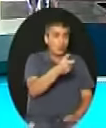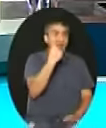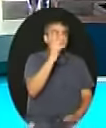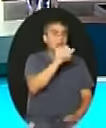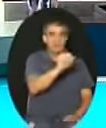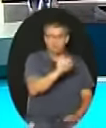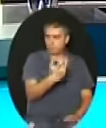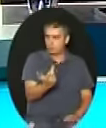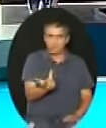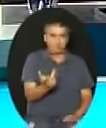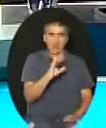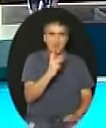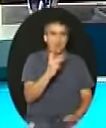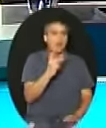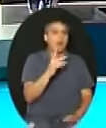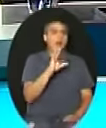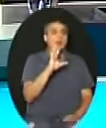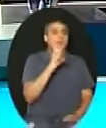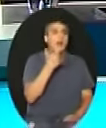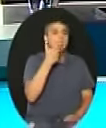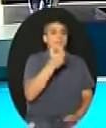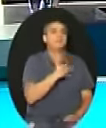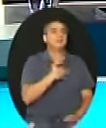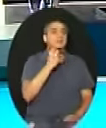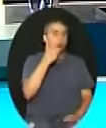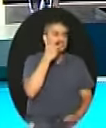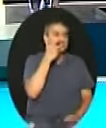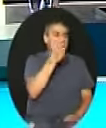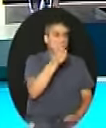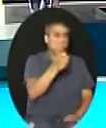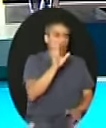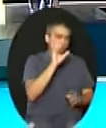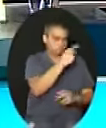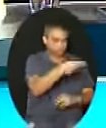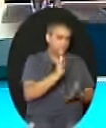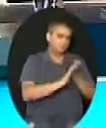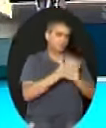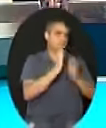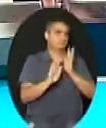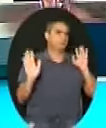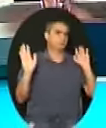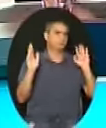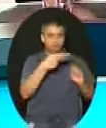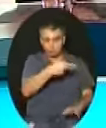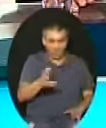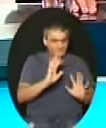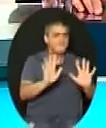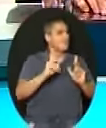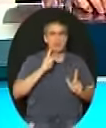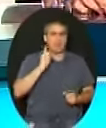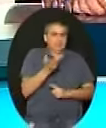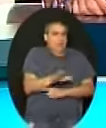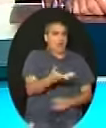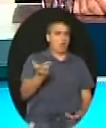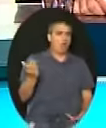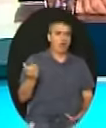הפוליטיקלי קורה? למה פצעו אותו? ירו בו, פצעו אותו, גמרנו. נפל משכב, גמרנו. הדיון, זה